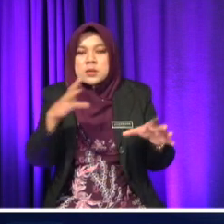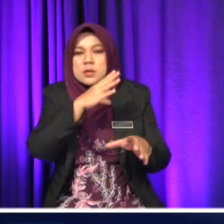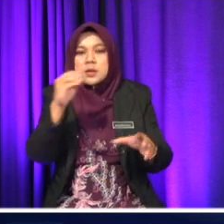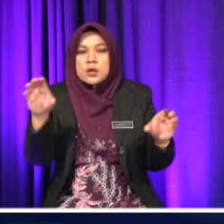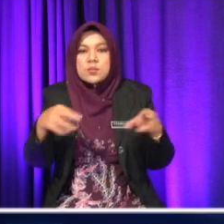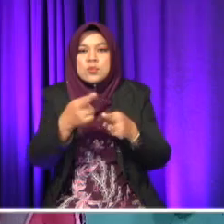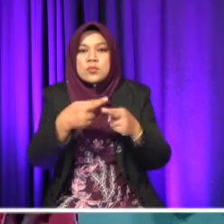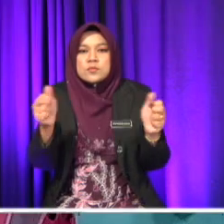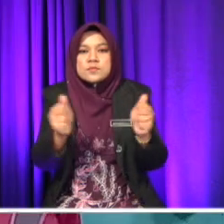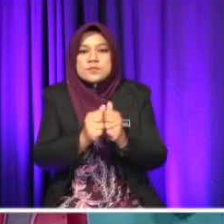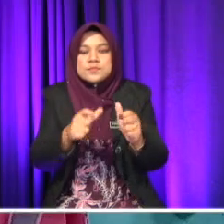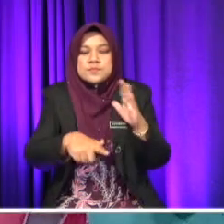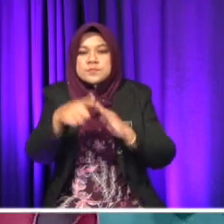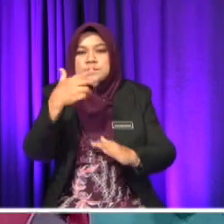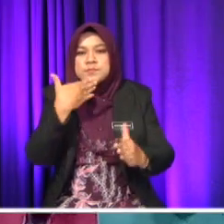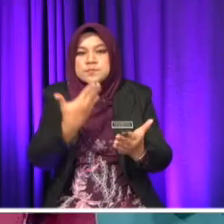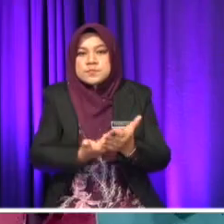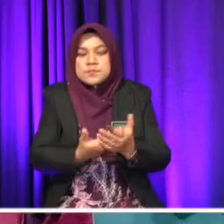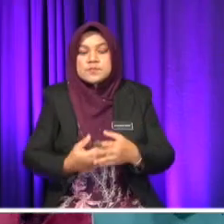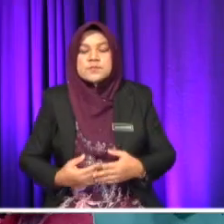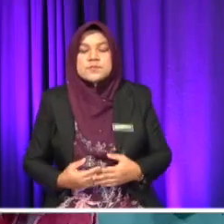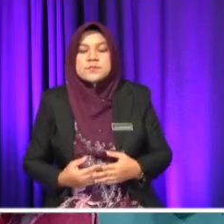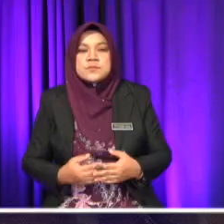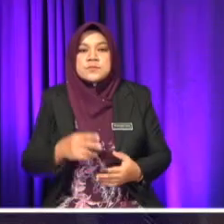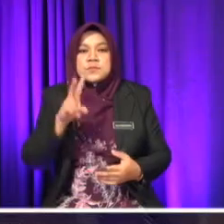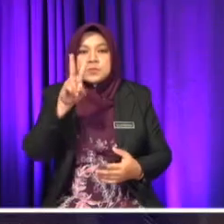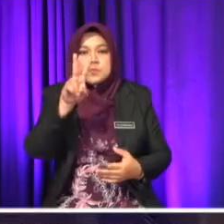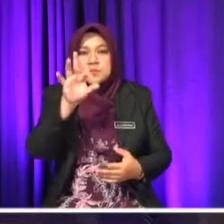Jadi ada jemput tak tuh mungkin surat berapa